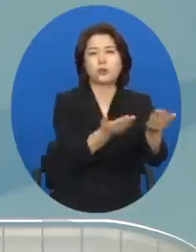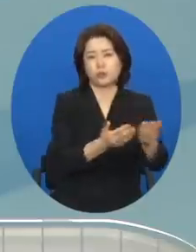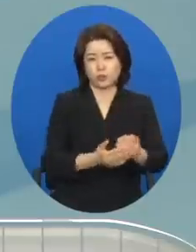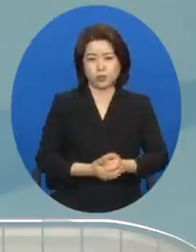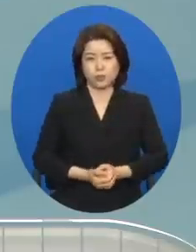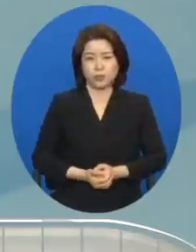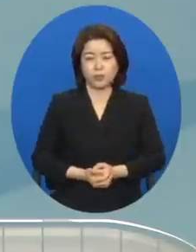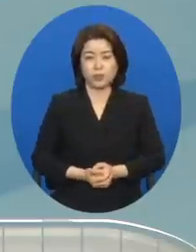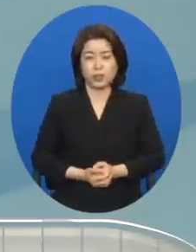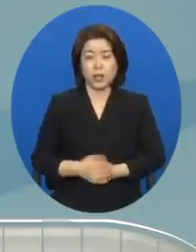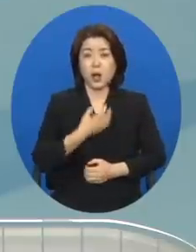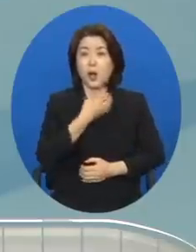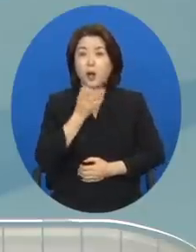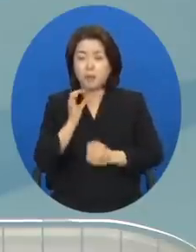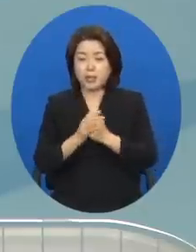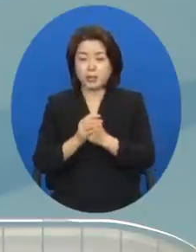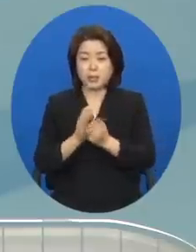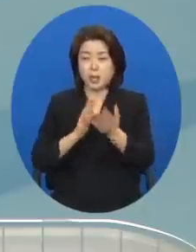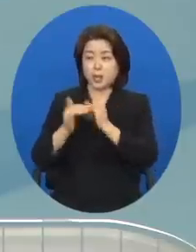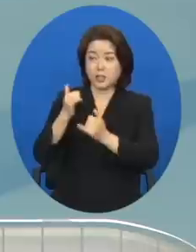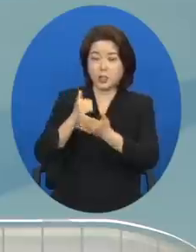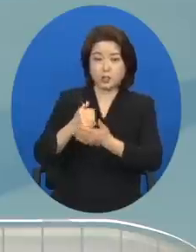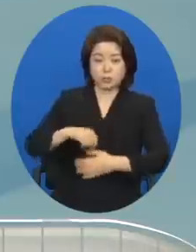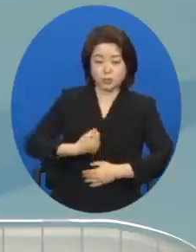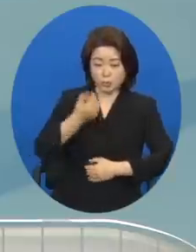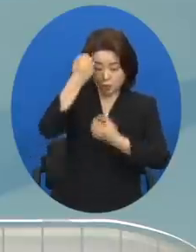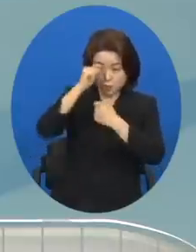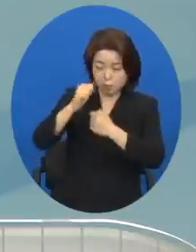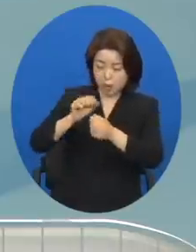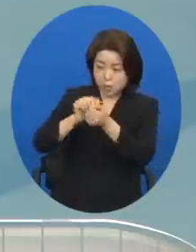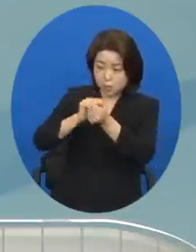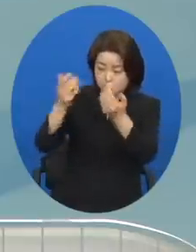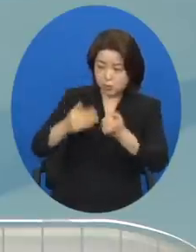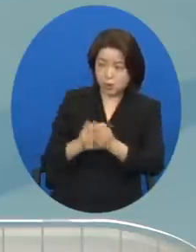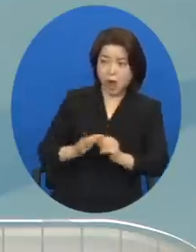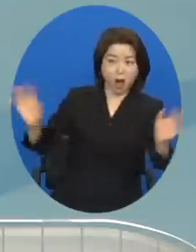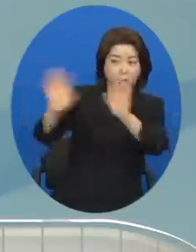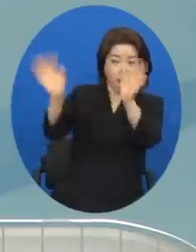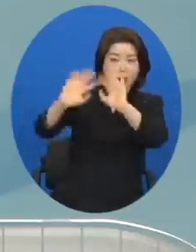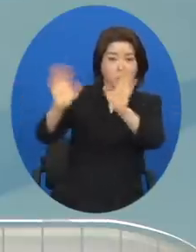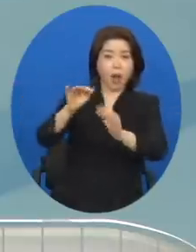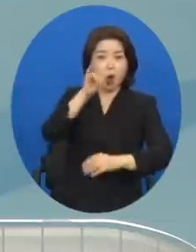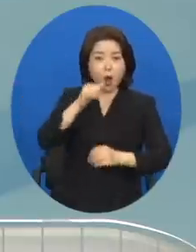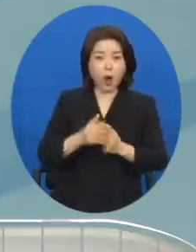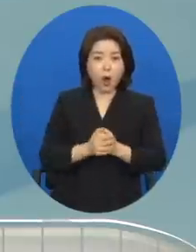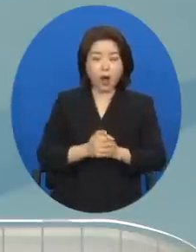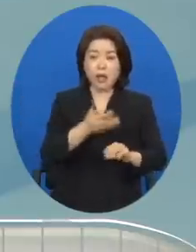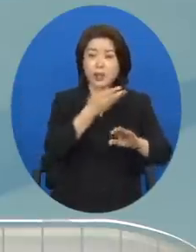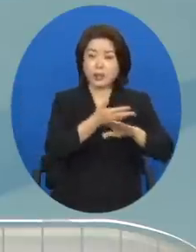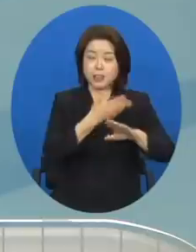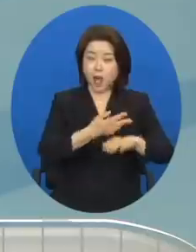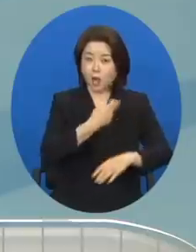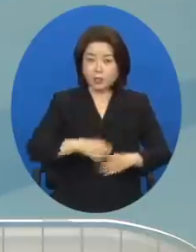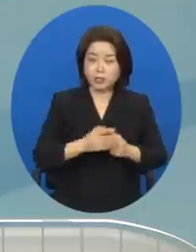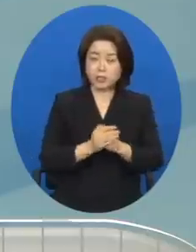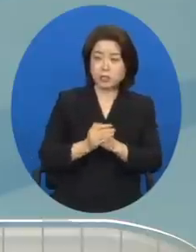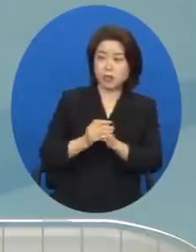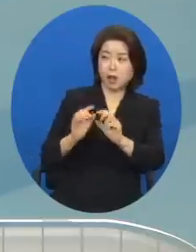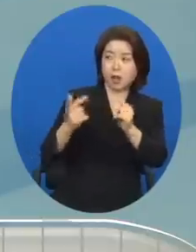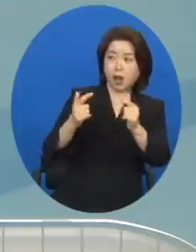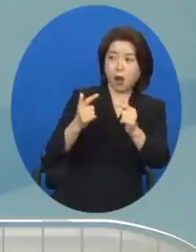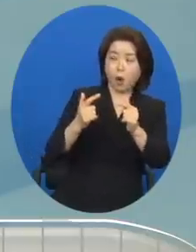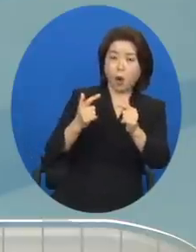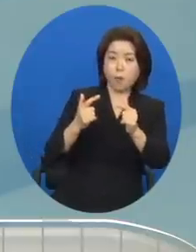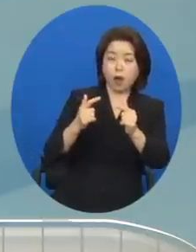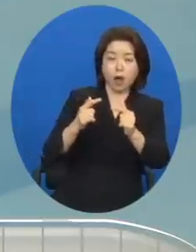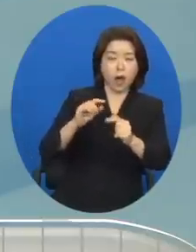베드로가 예수님이 발을 씻으려고 하니까 완강하게 거부합니다. 다른 제자들은 거부할 수도 없을